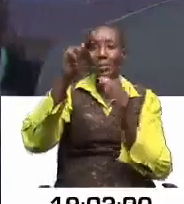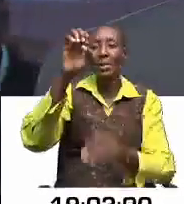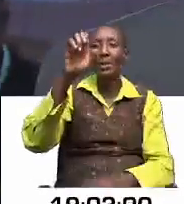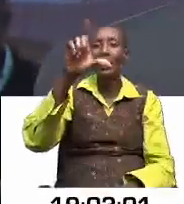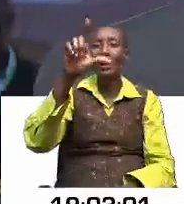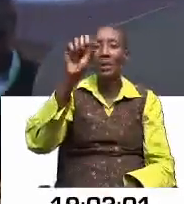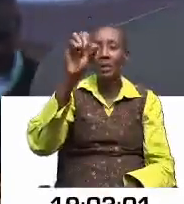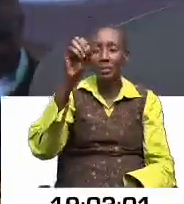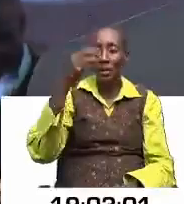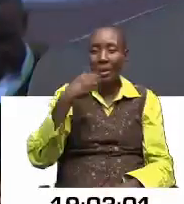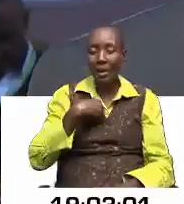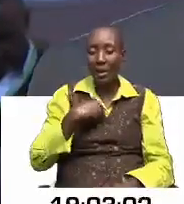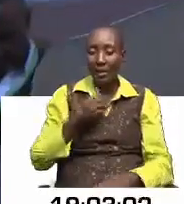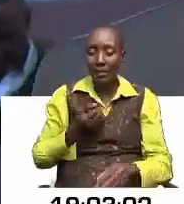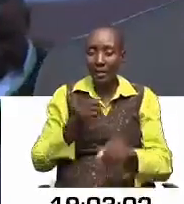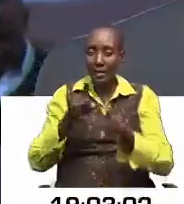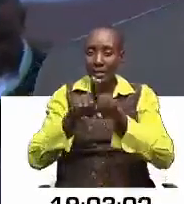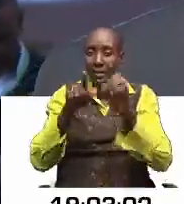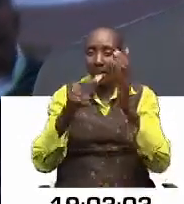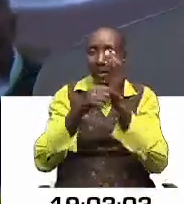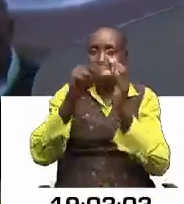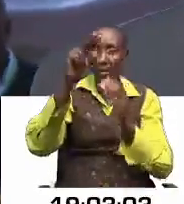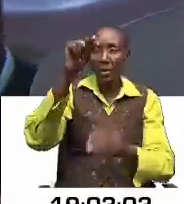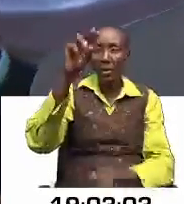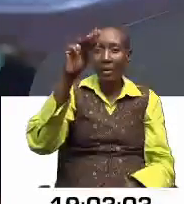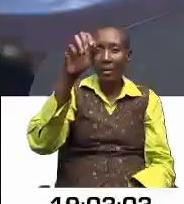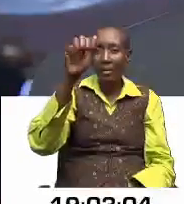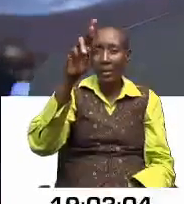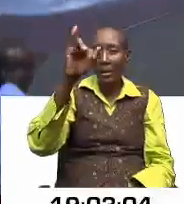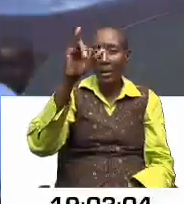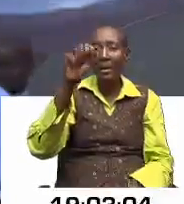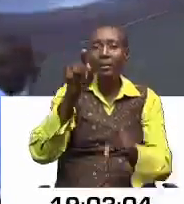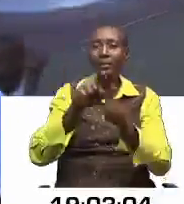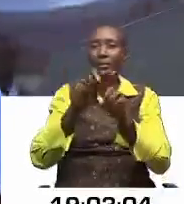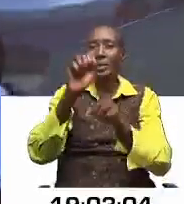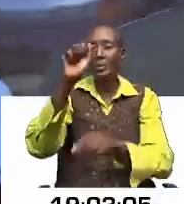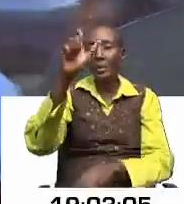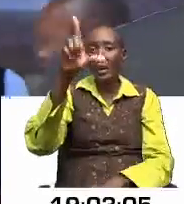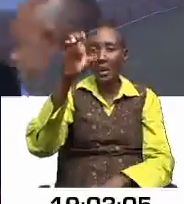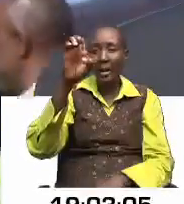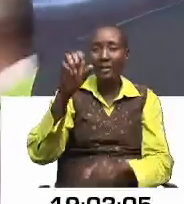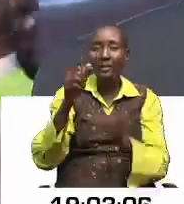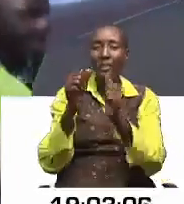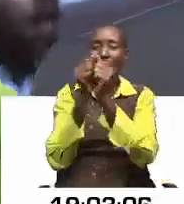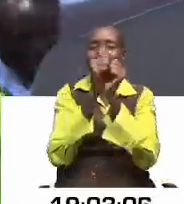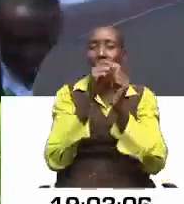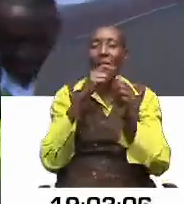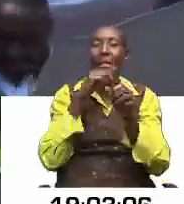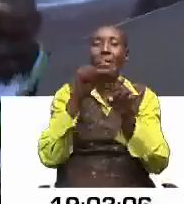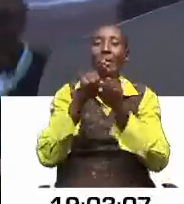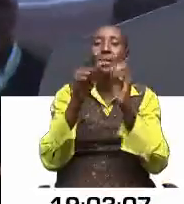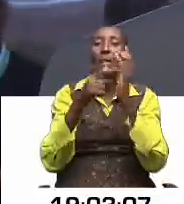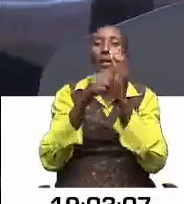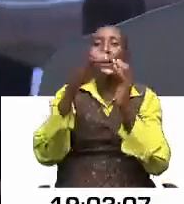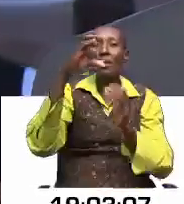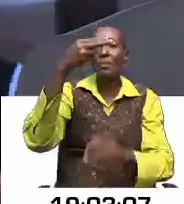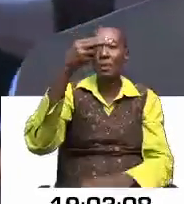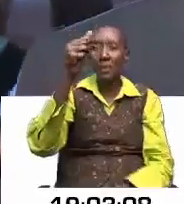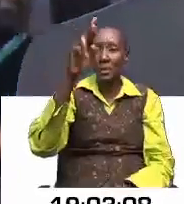Maria Benaka, kunaye dadangu anaitwa Aret Chigai, na pia kuna kakangu anaitwa Charles Kanjama. Mm-hmm. Yes.